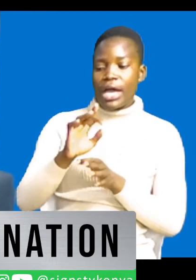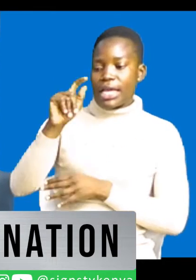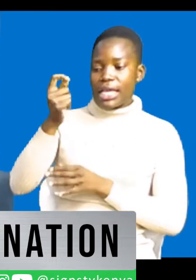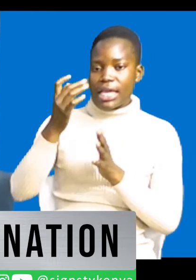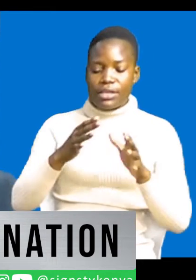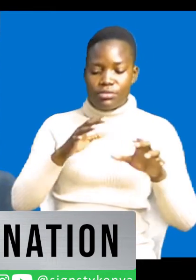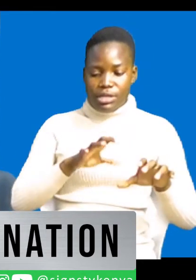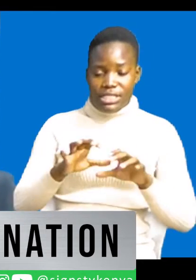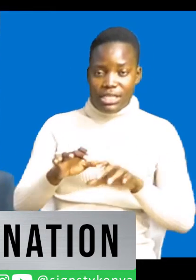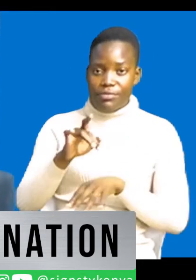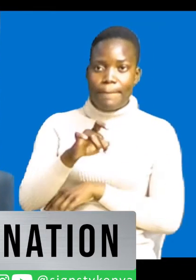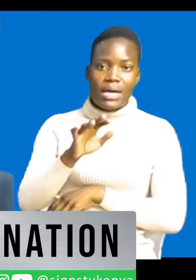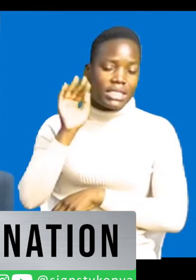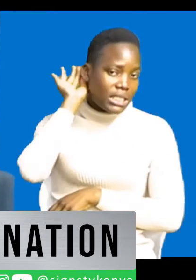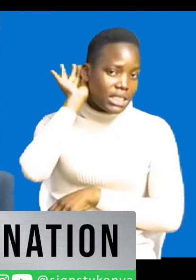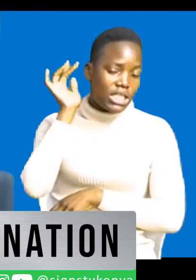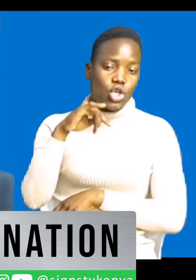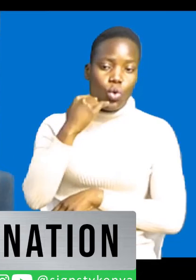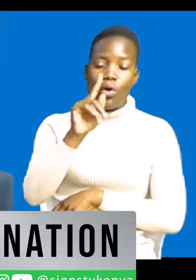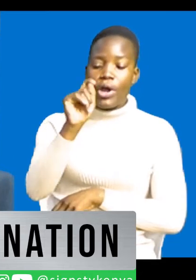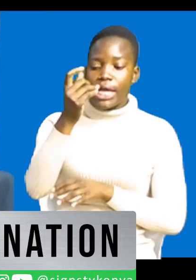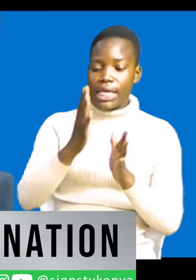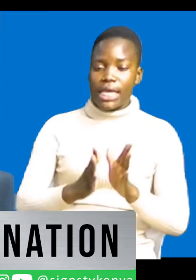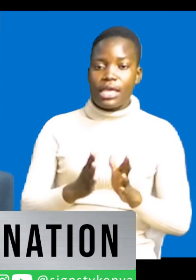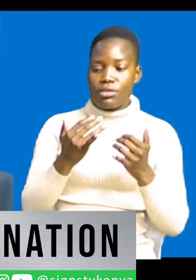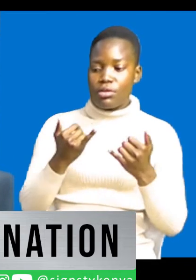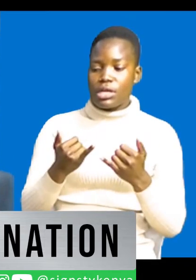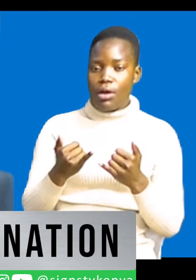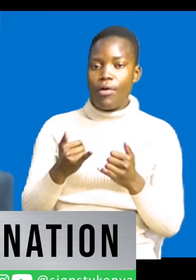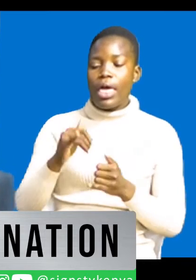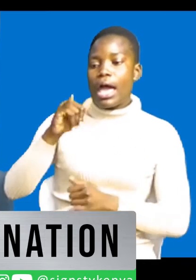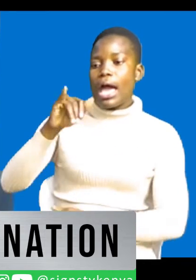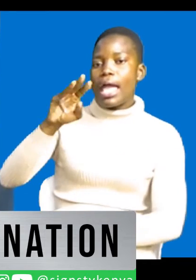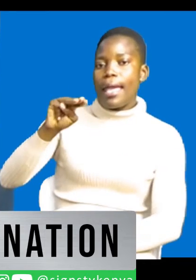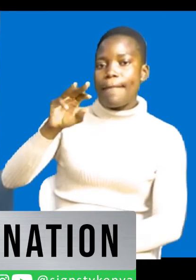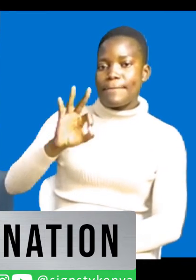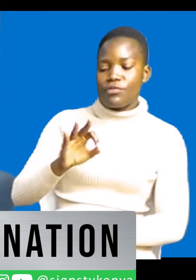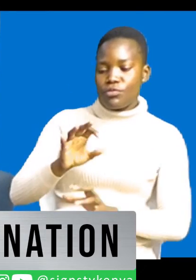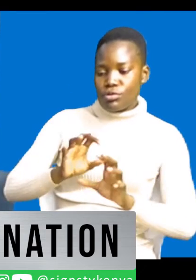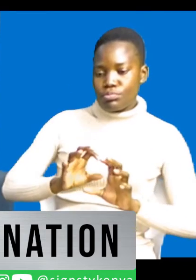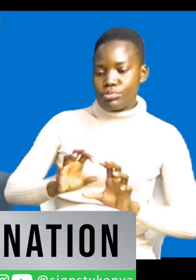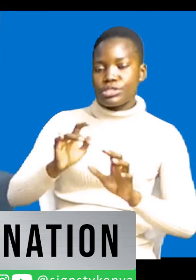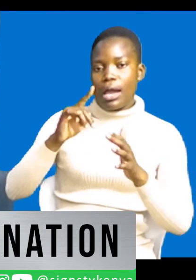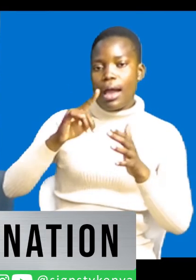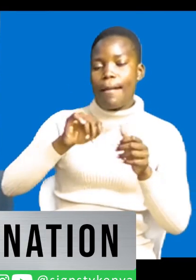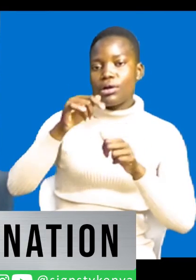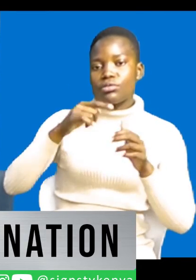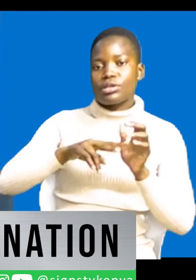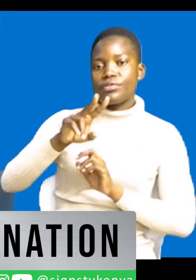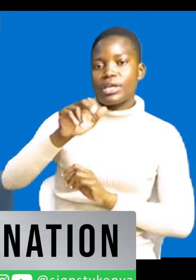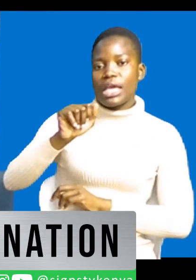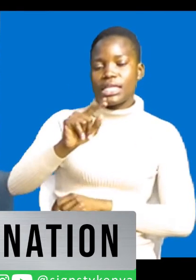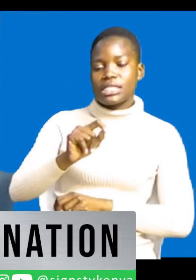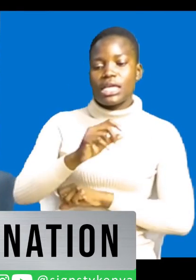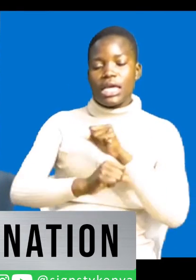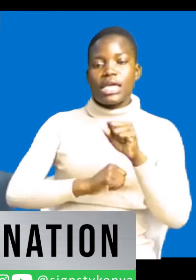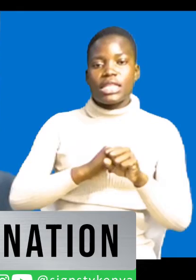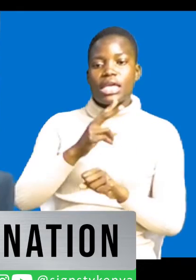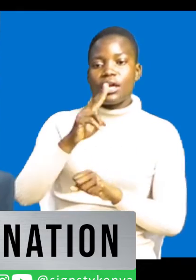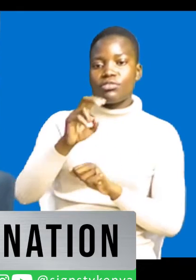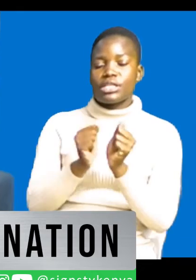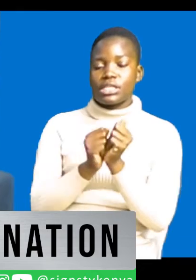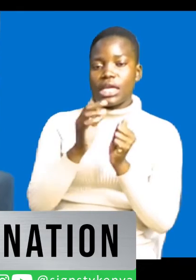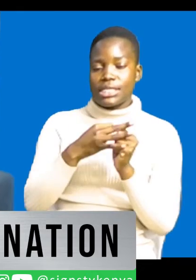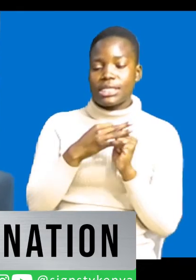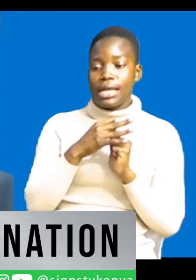itabidi usikize Wakenya. Sasa ilikuwa ni IMF inasukuma hiyo mambo ya VAT in 2018. Wakapitisha